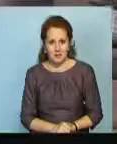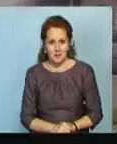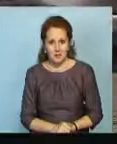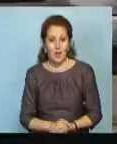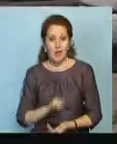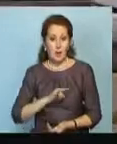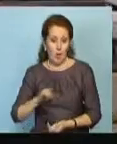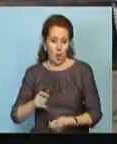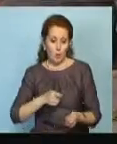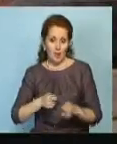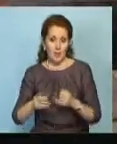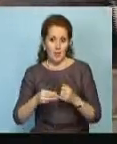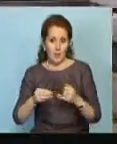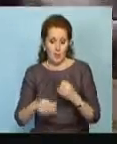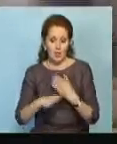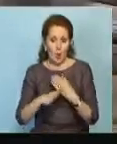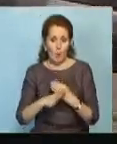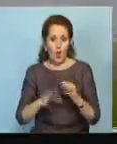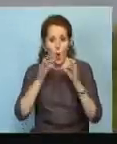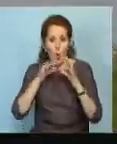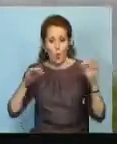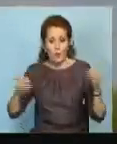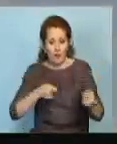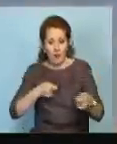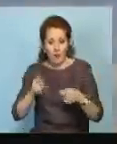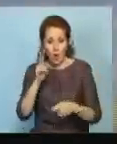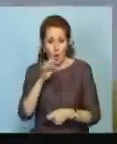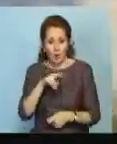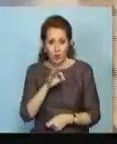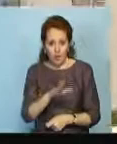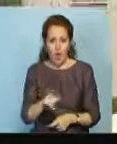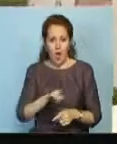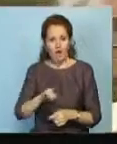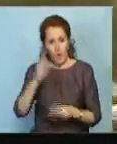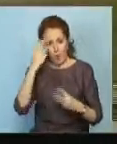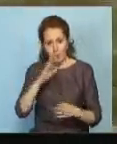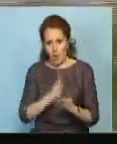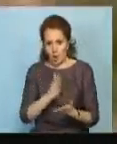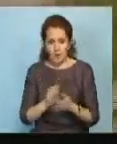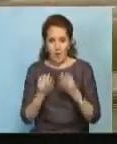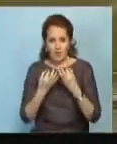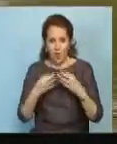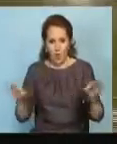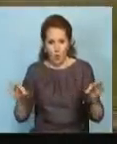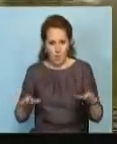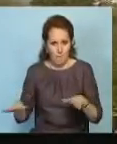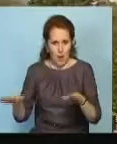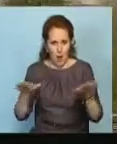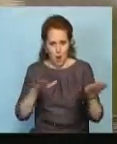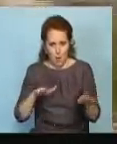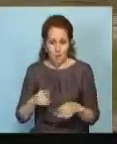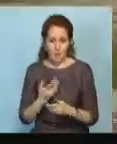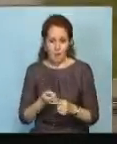Самолет управляется с земли с помощью вот таких усиков-кордов. Такая авиамодель находится на свободном полете, в отличие от радиоуправляемой модели,